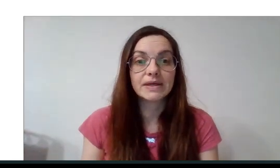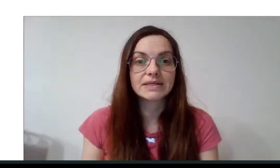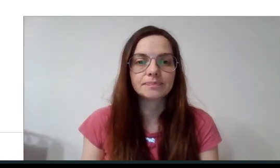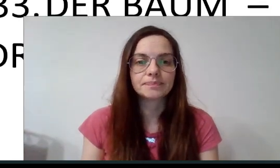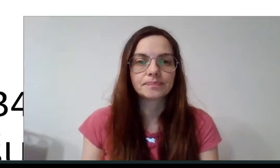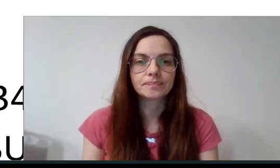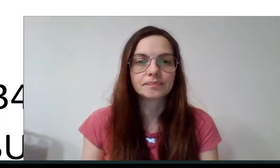Sie. Der Baum,